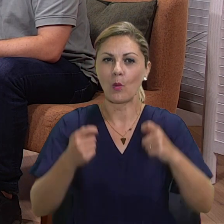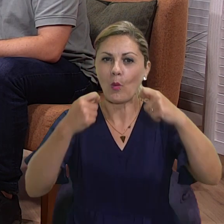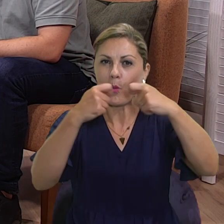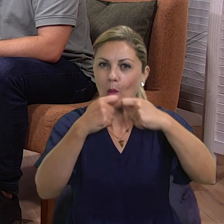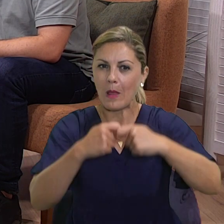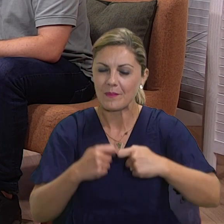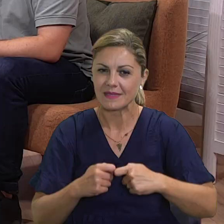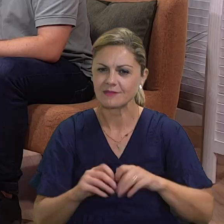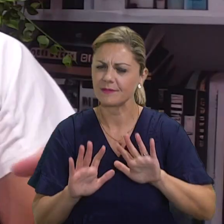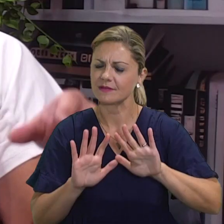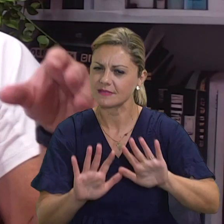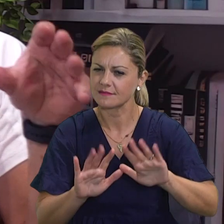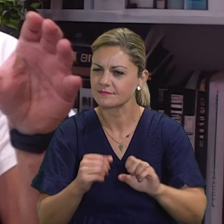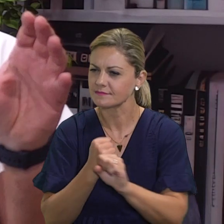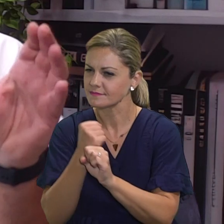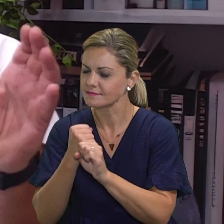ti moraš